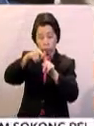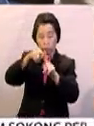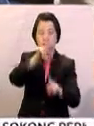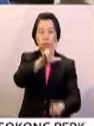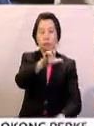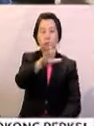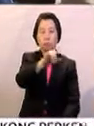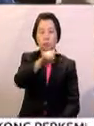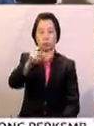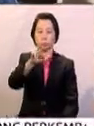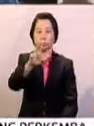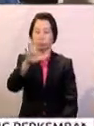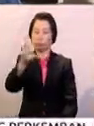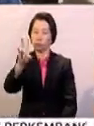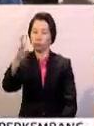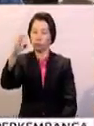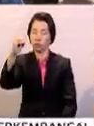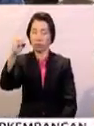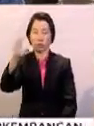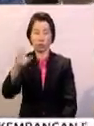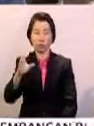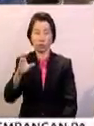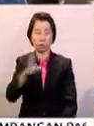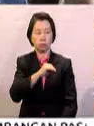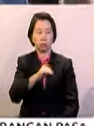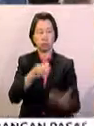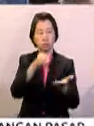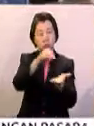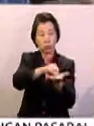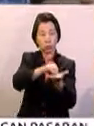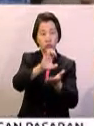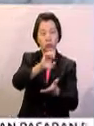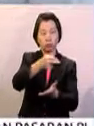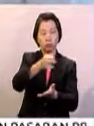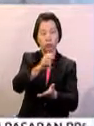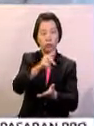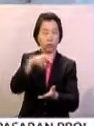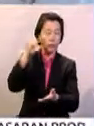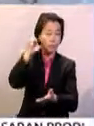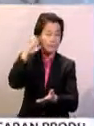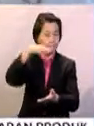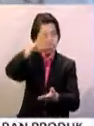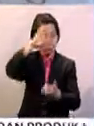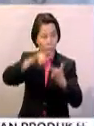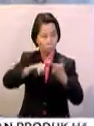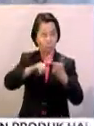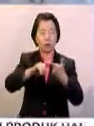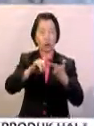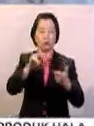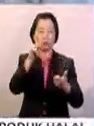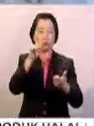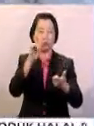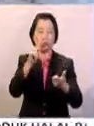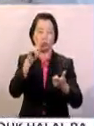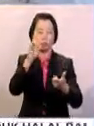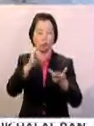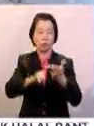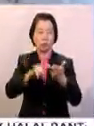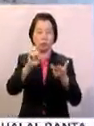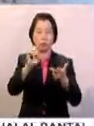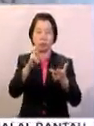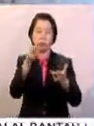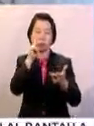35 hingga 37 antaranya diuping Perlis Kubang Pasu kota setar sik di